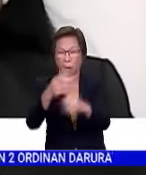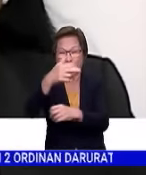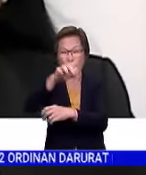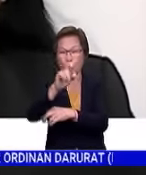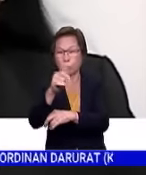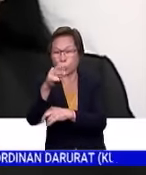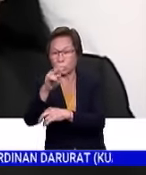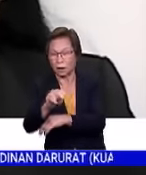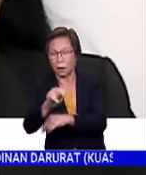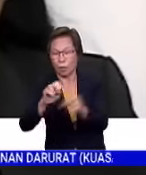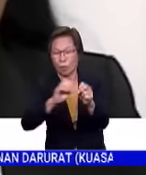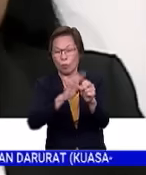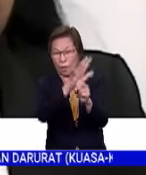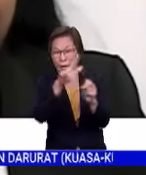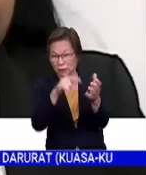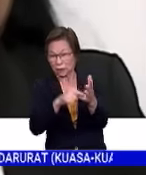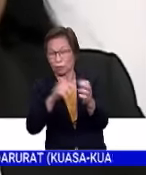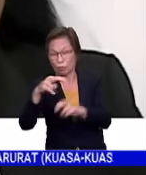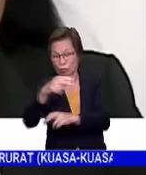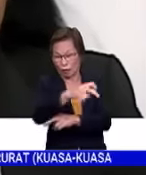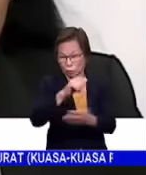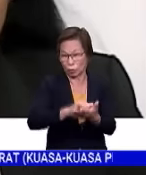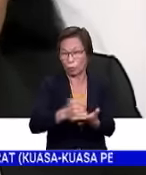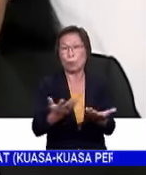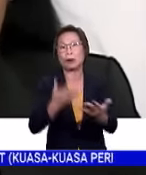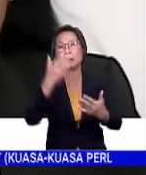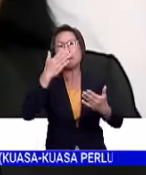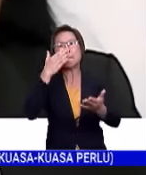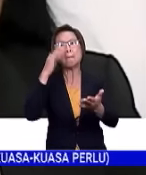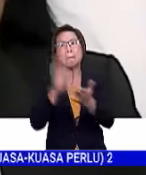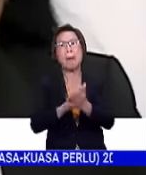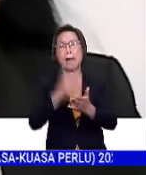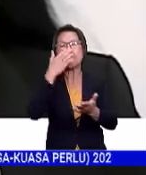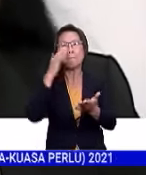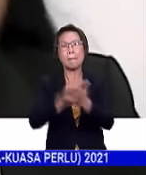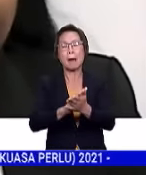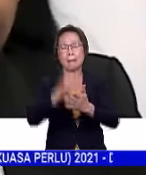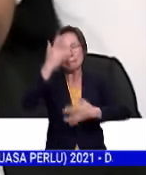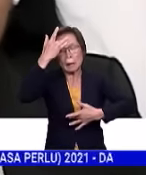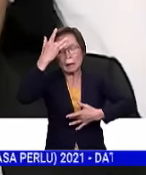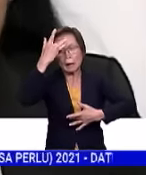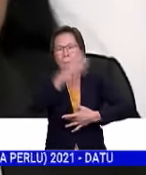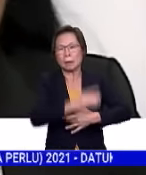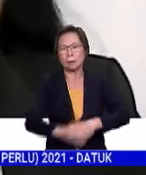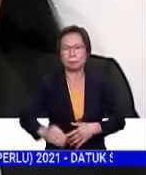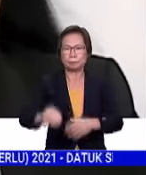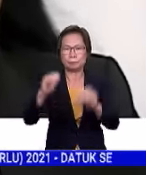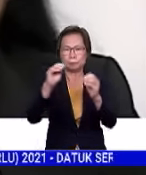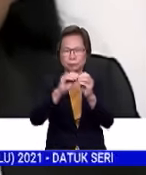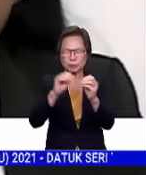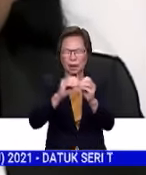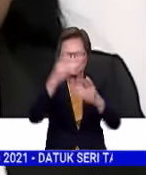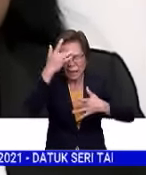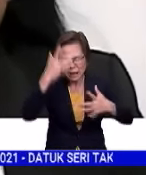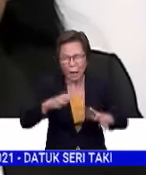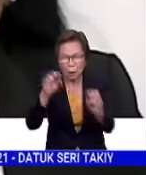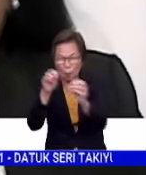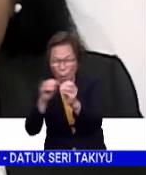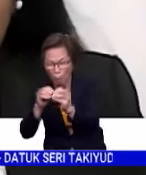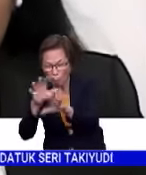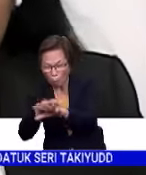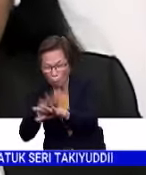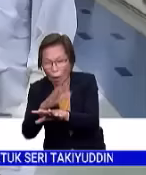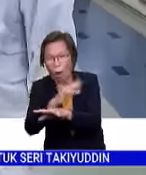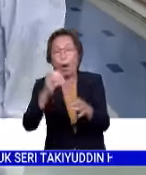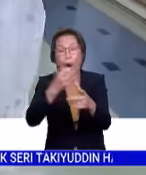tersebut. Yang keduanya, ia boleh menyebabkan kemudaratan penyakit sama ada meningkatkan bilangan pesakit hospital ataupun